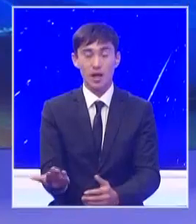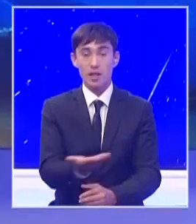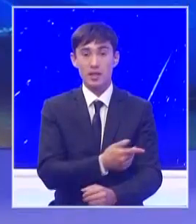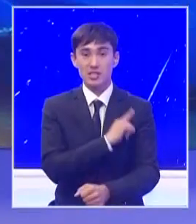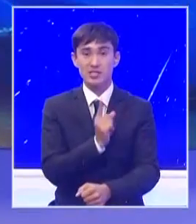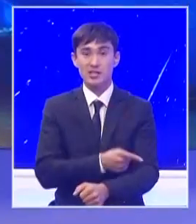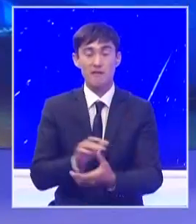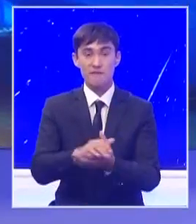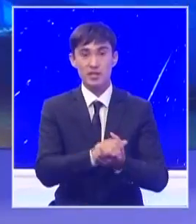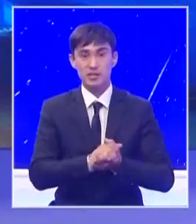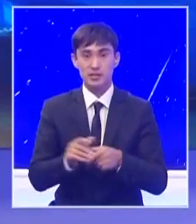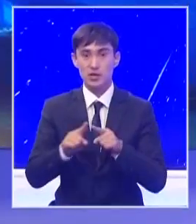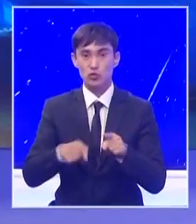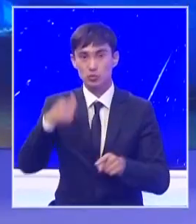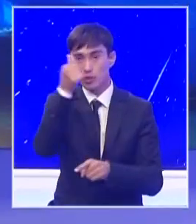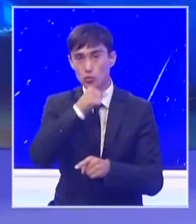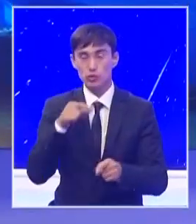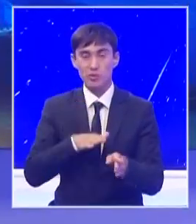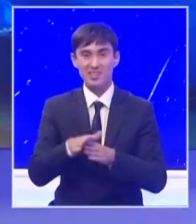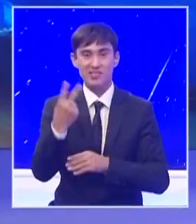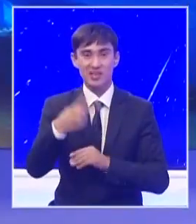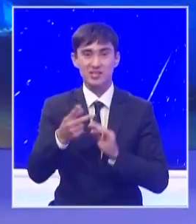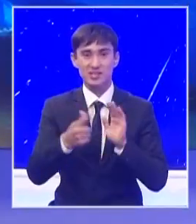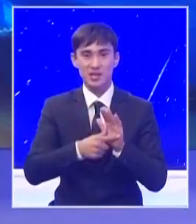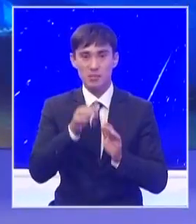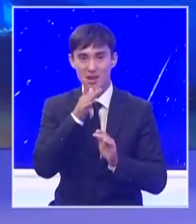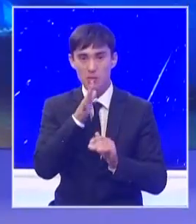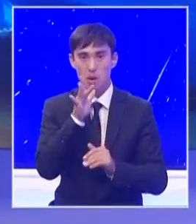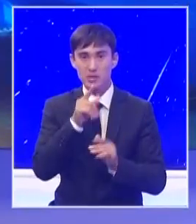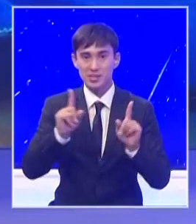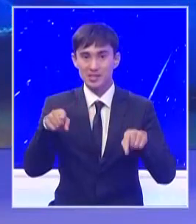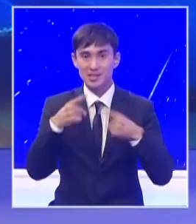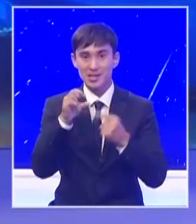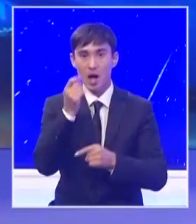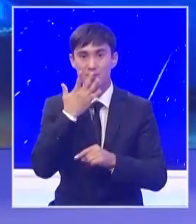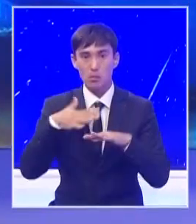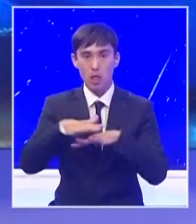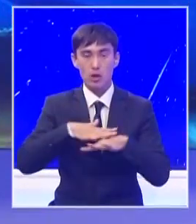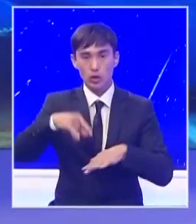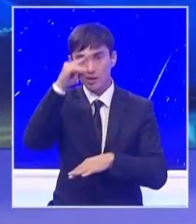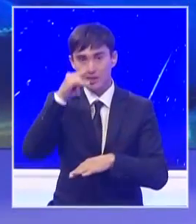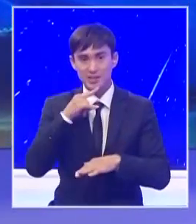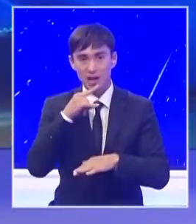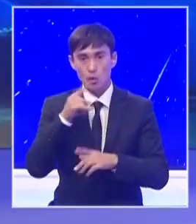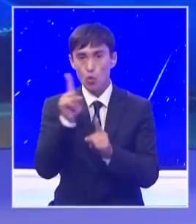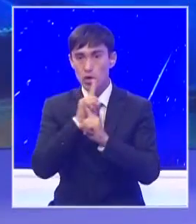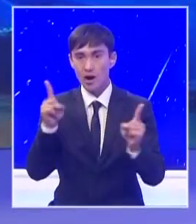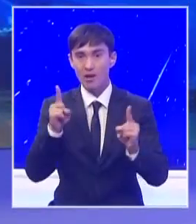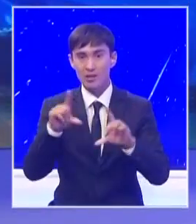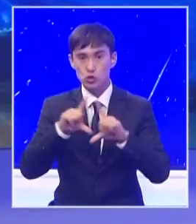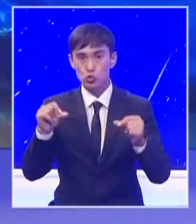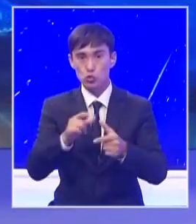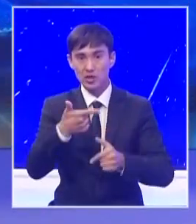Наша сила в единстве. В текущем году исполняется 27 лет с момента создания Ассамблеи народа Казахстана, уникального